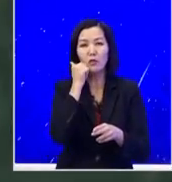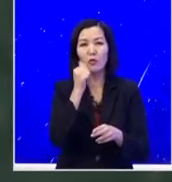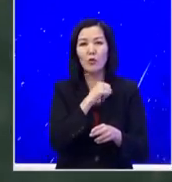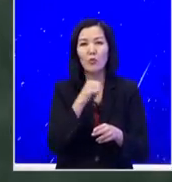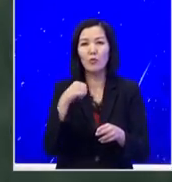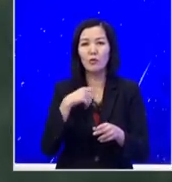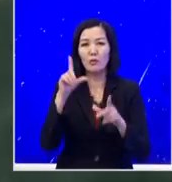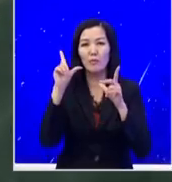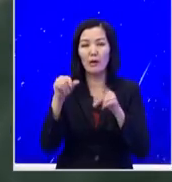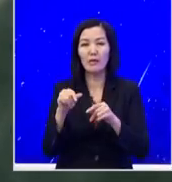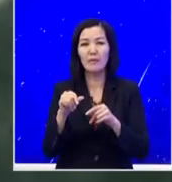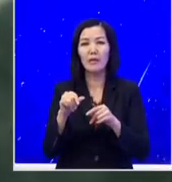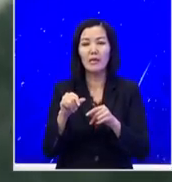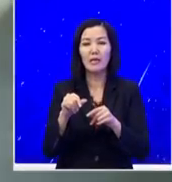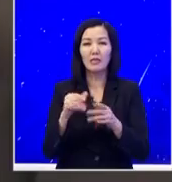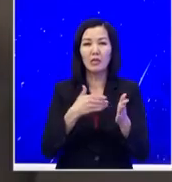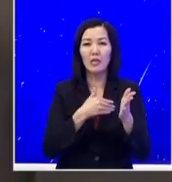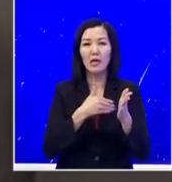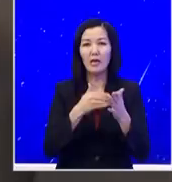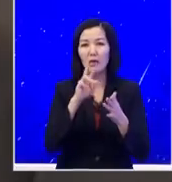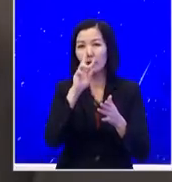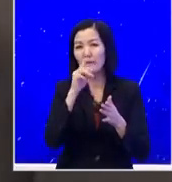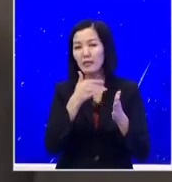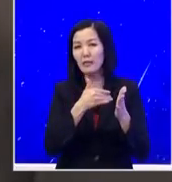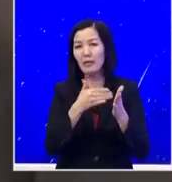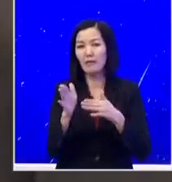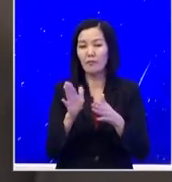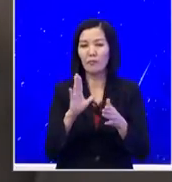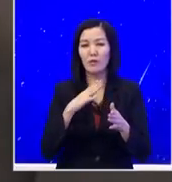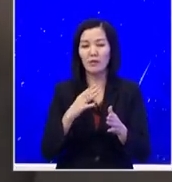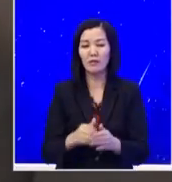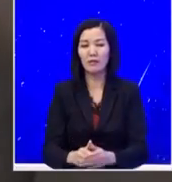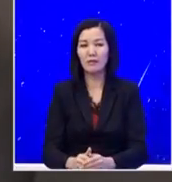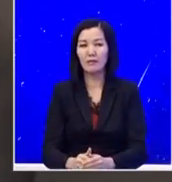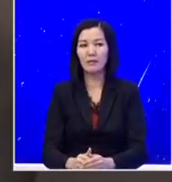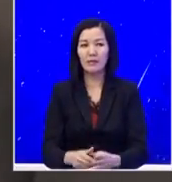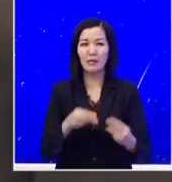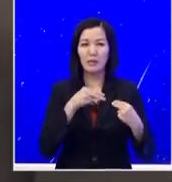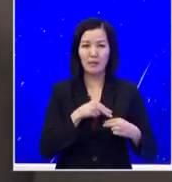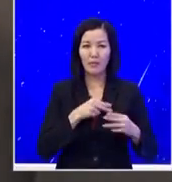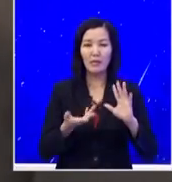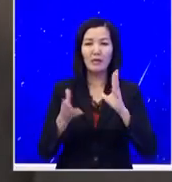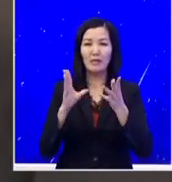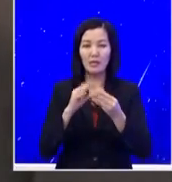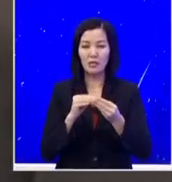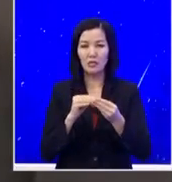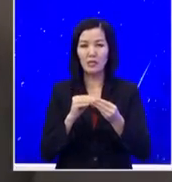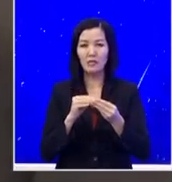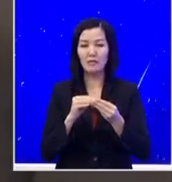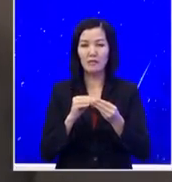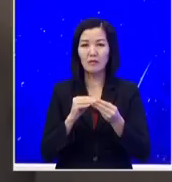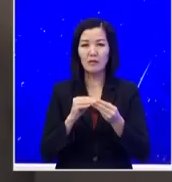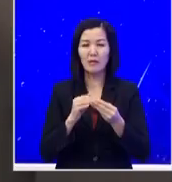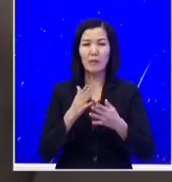ақтап қайтады. Бұл ордың бәрін бекей бере білмейді ғой енді. Бәрі еңбек, бәрі сол өзінің істеген еңбегін мен